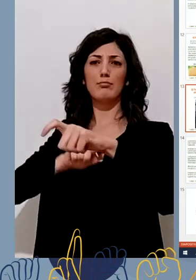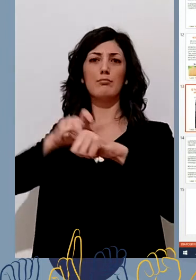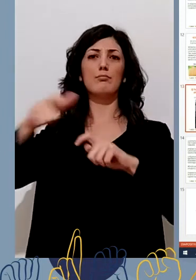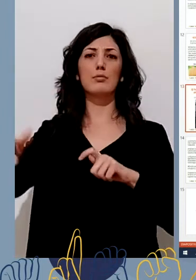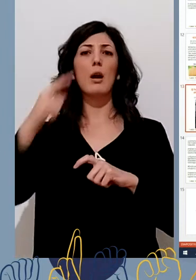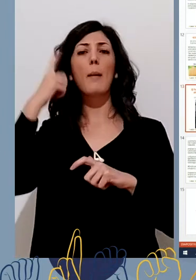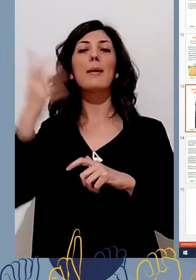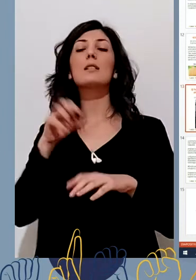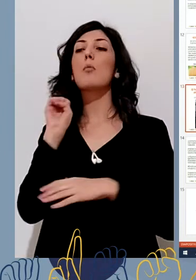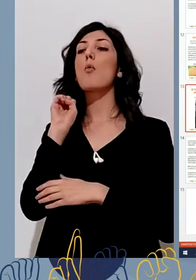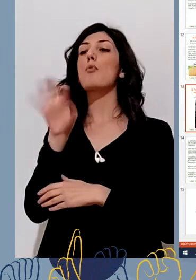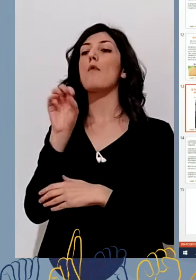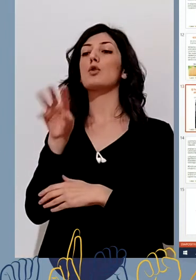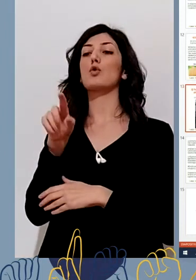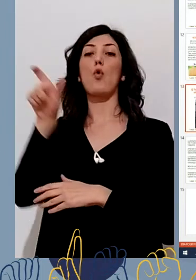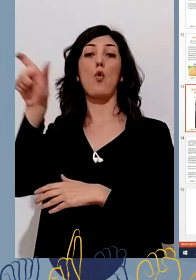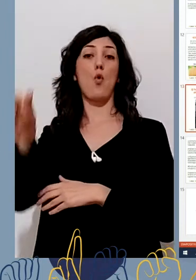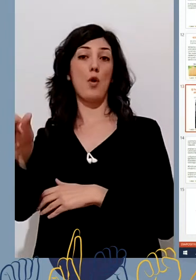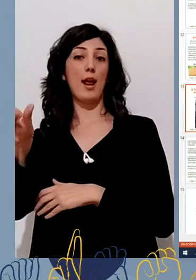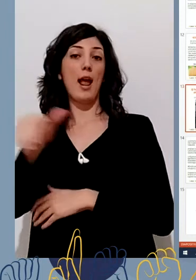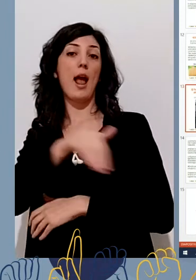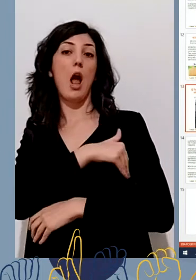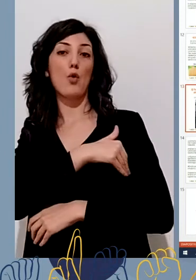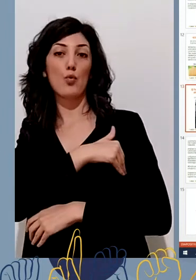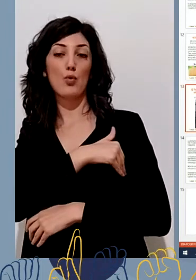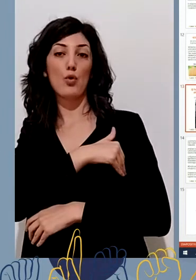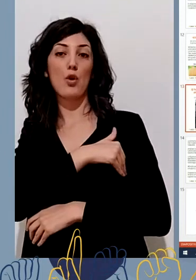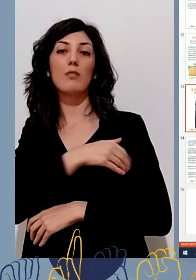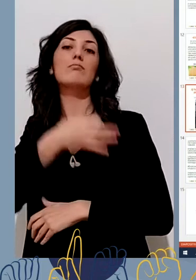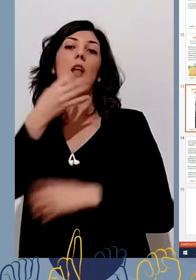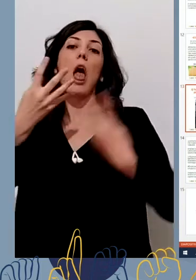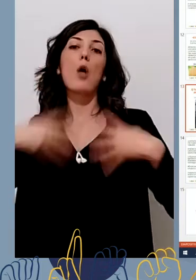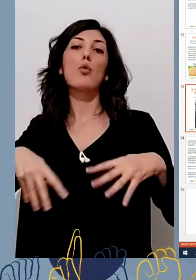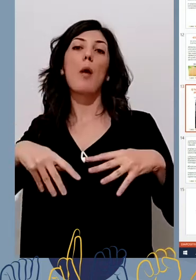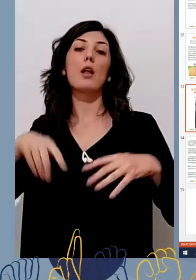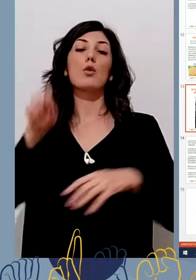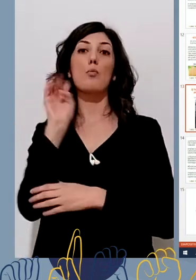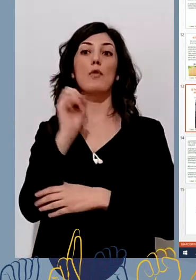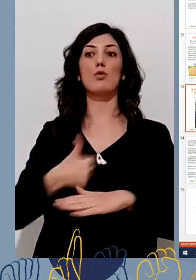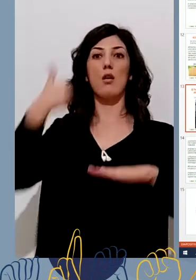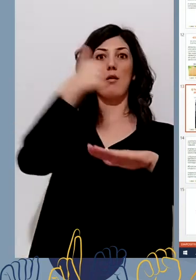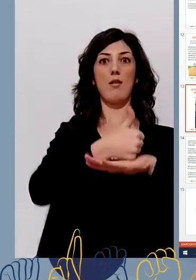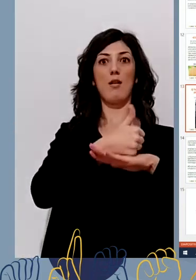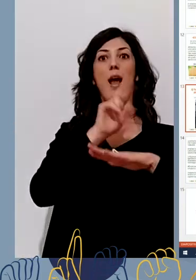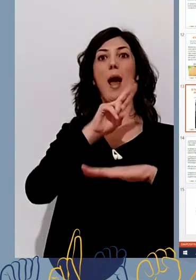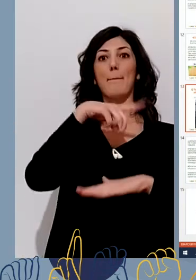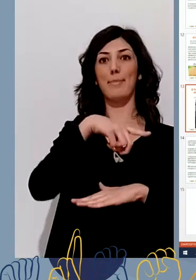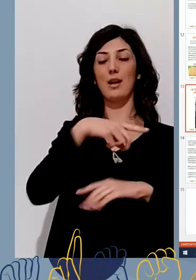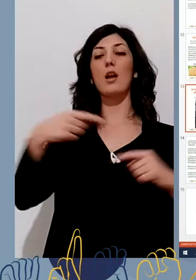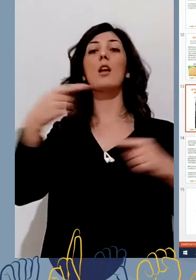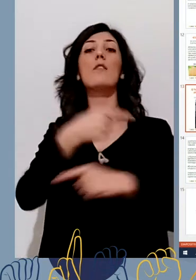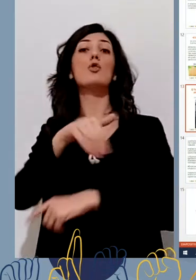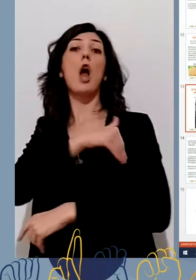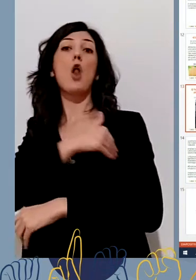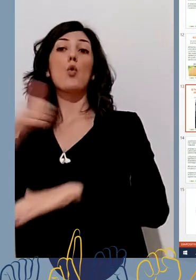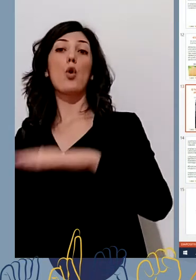di un discente. Ovviamente il professore ricopre una posizione up, mentre il discente una posizione down. Ugualmente,